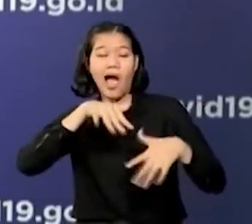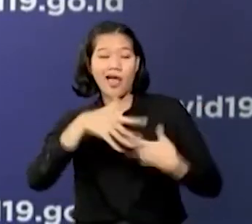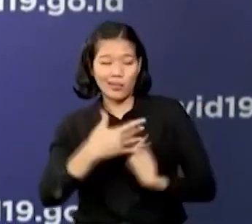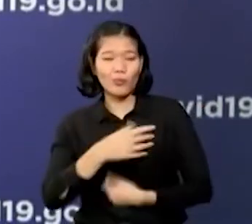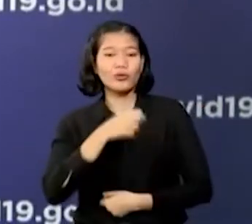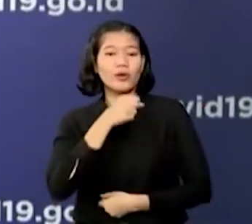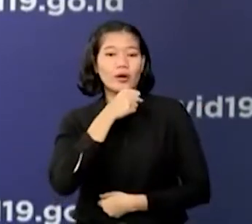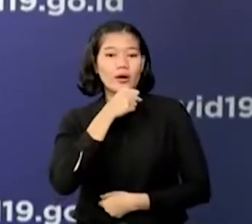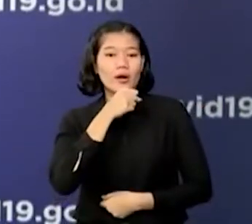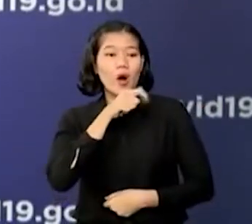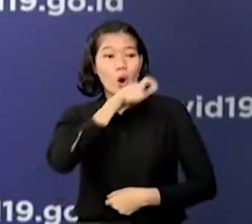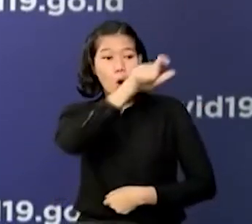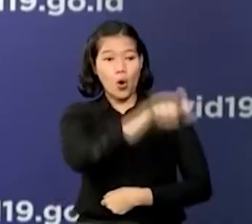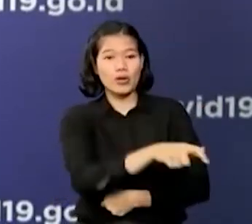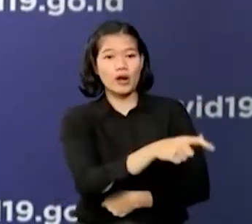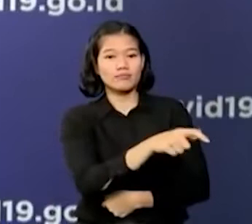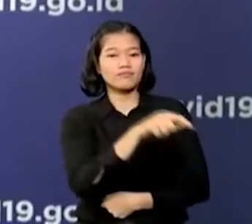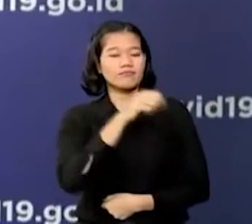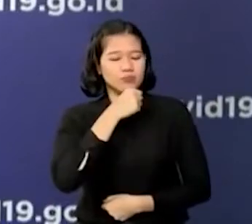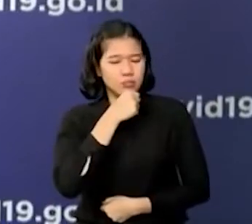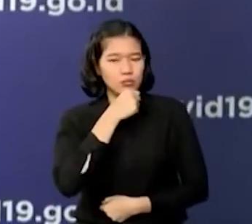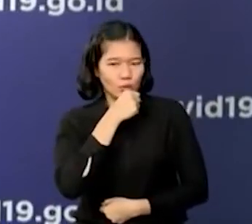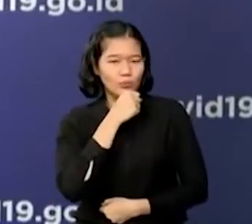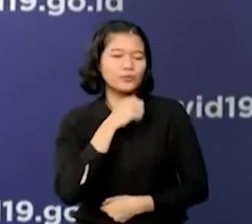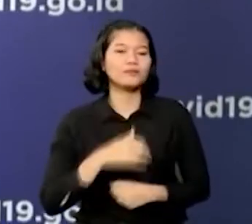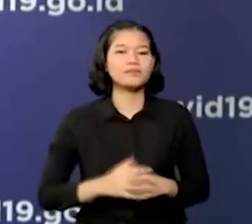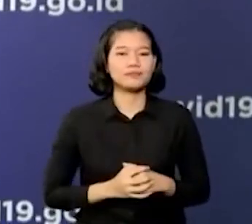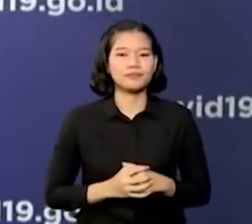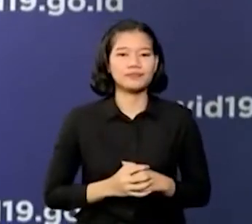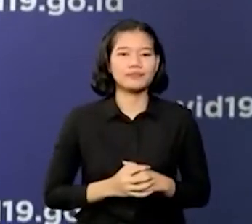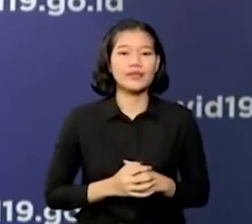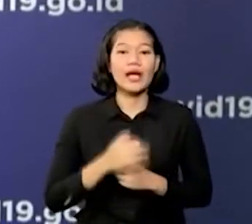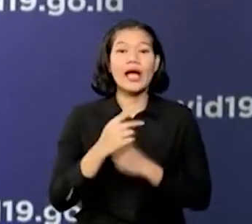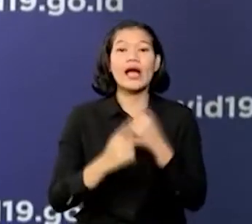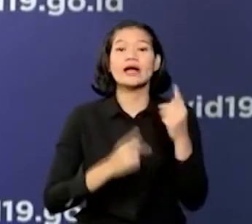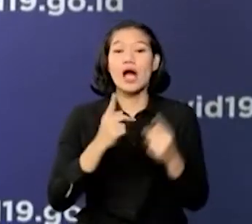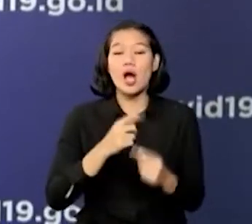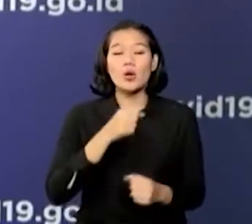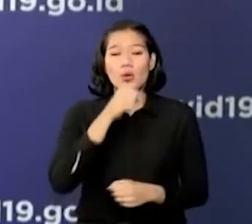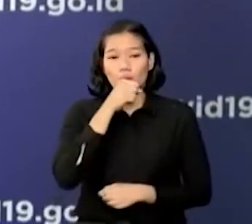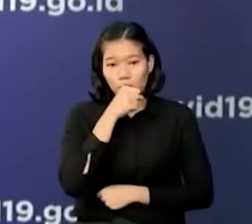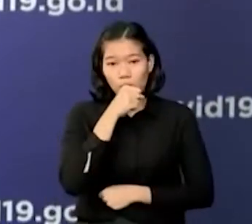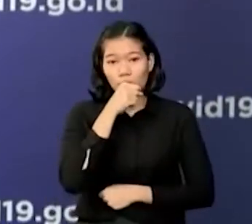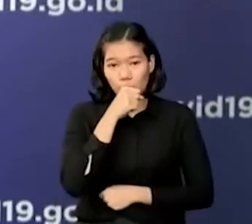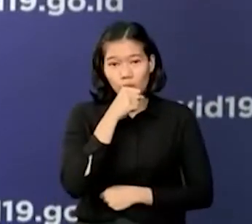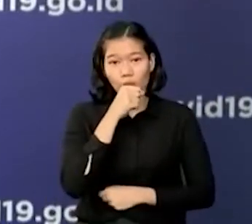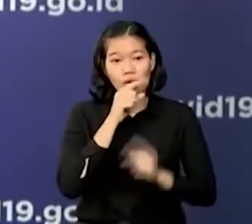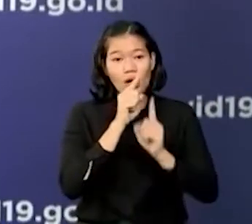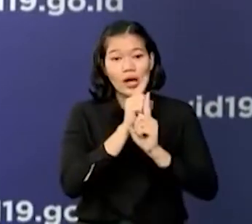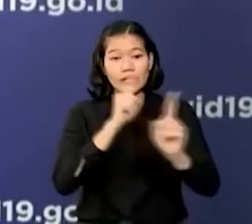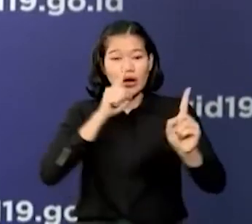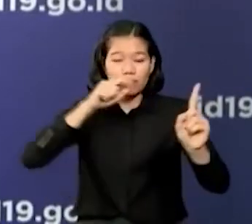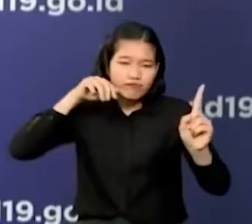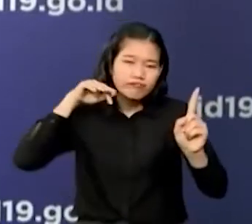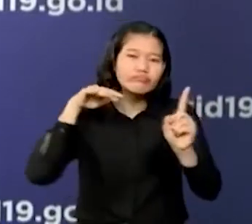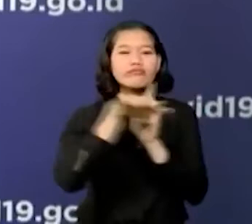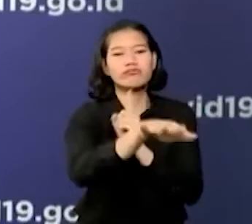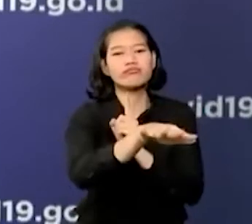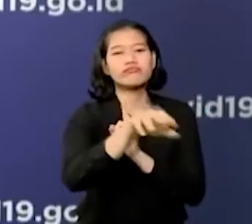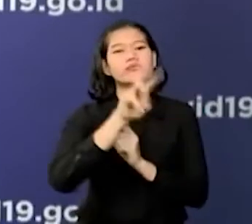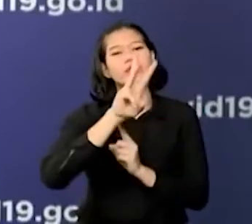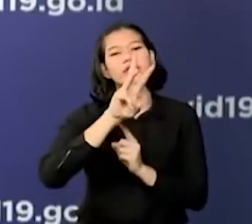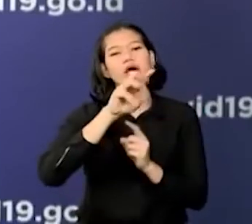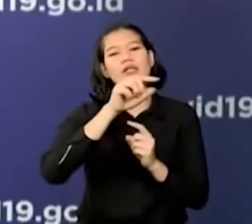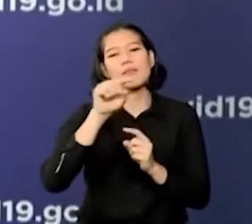atau saat lawan bicaranya batuk atau bersin. Kalau misalnya batuk atau bersin, jaraknya bisa lebih jauh lagi, bisa